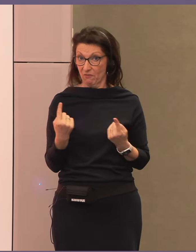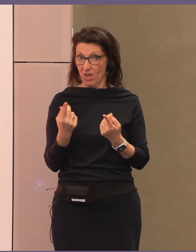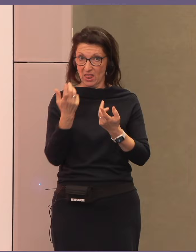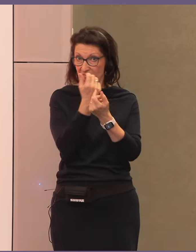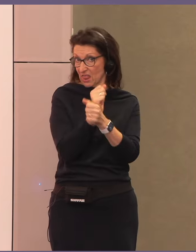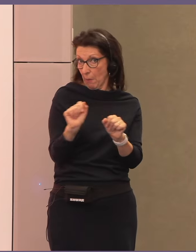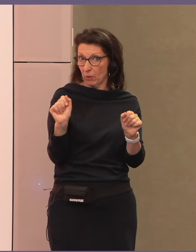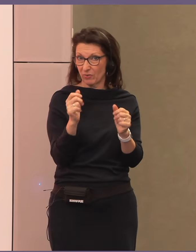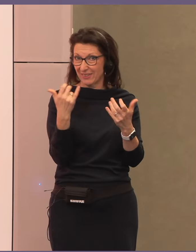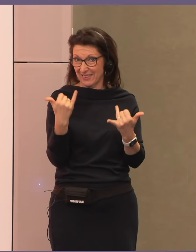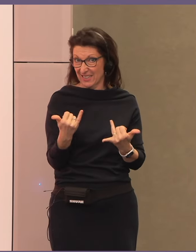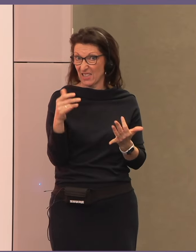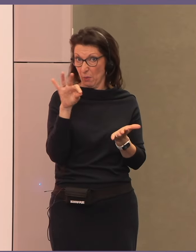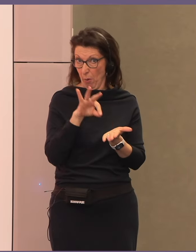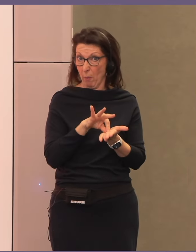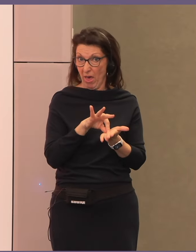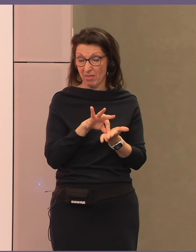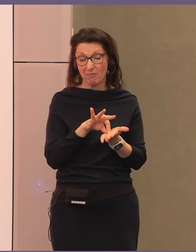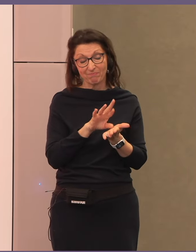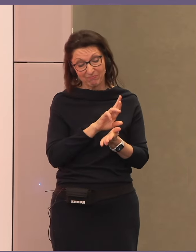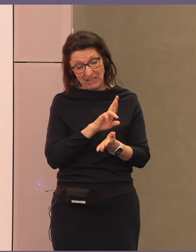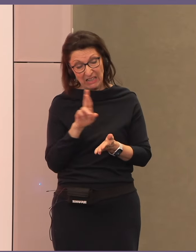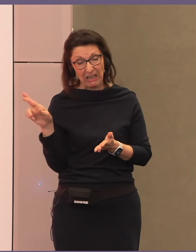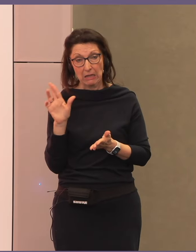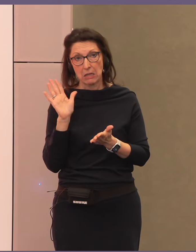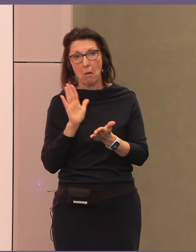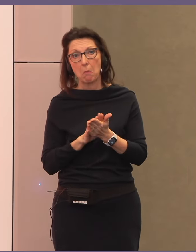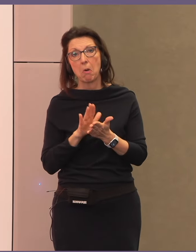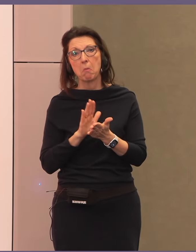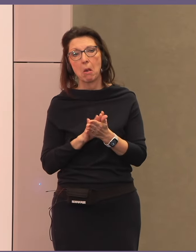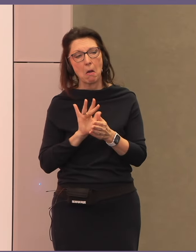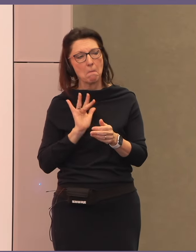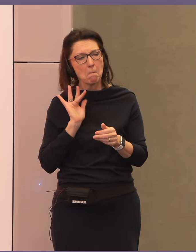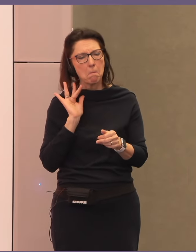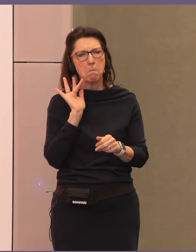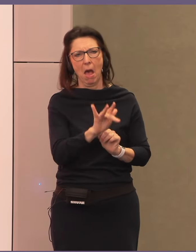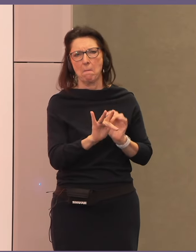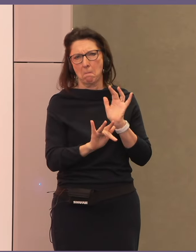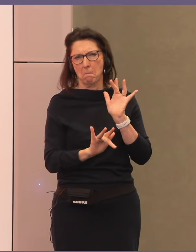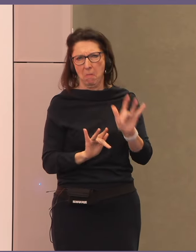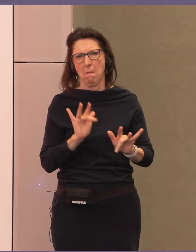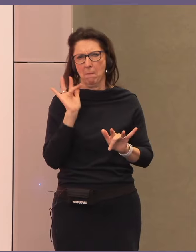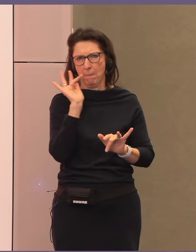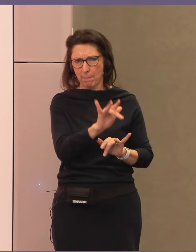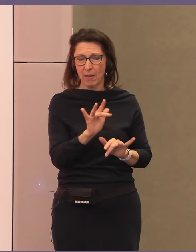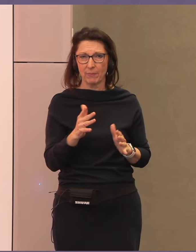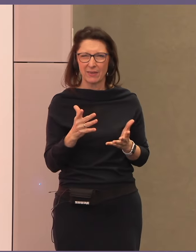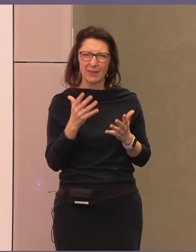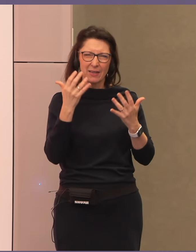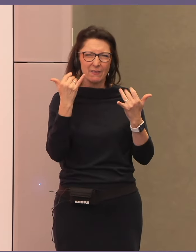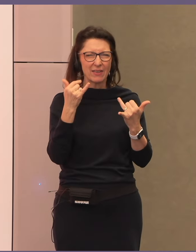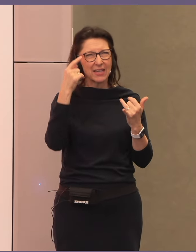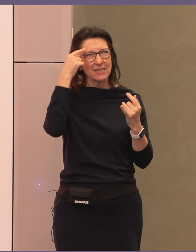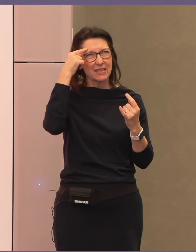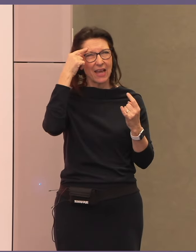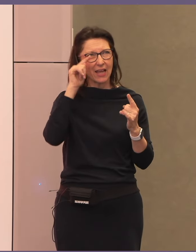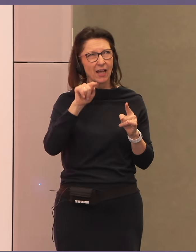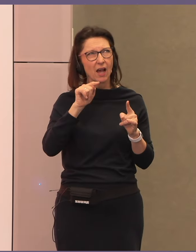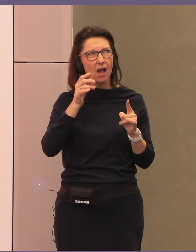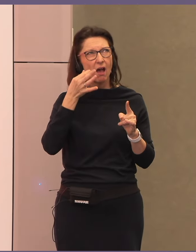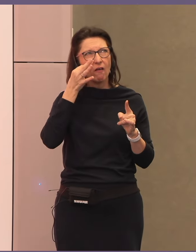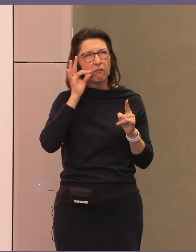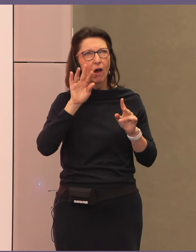zurzeit unter autoritär rechtspopulistischem Angriff steht, entlang dieser feministischen Überlegungen neu